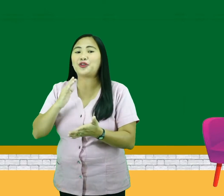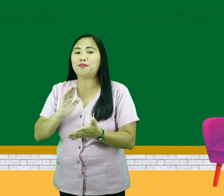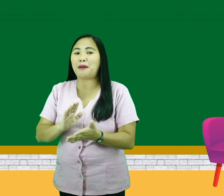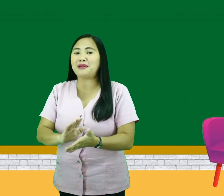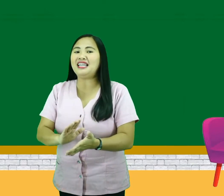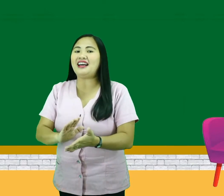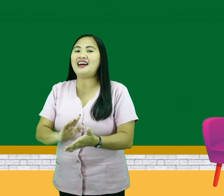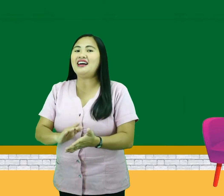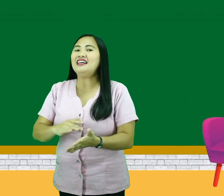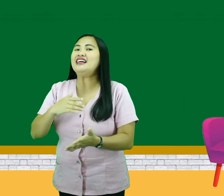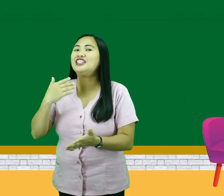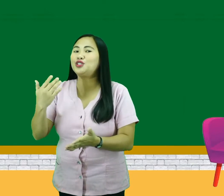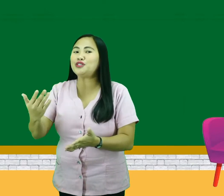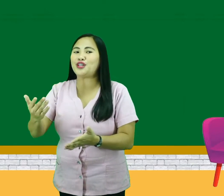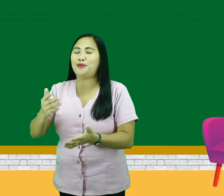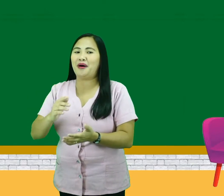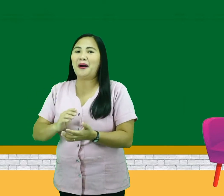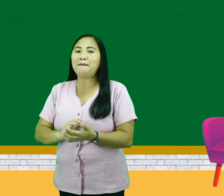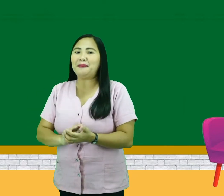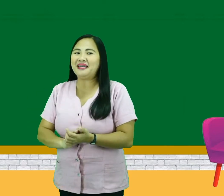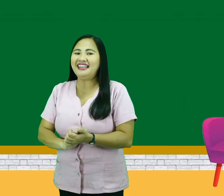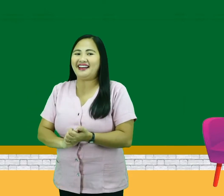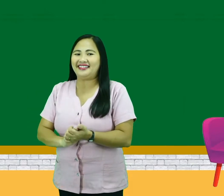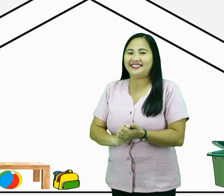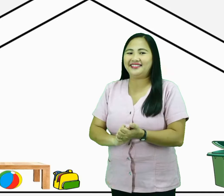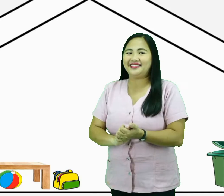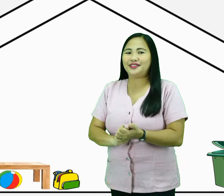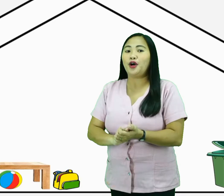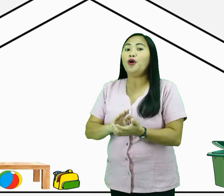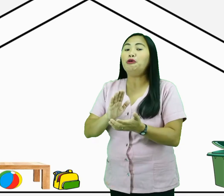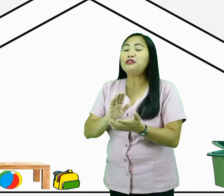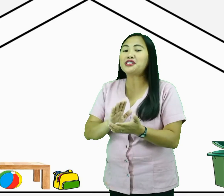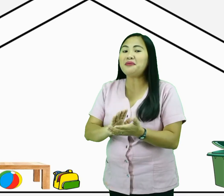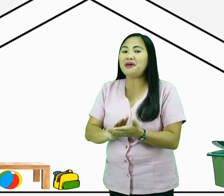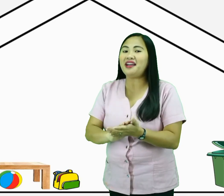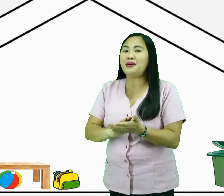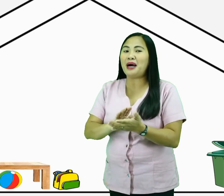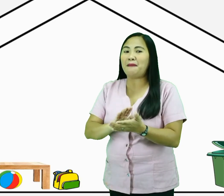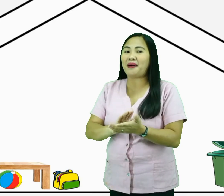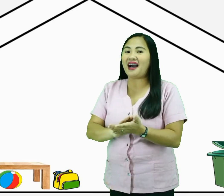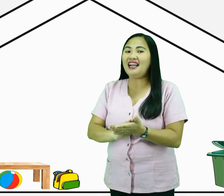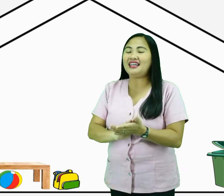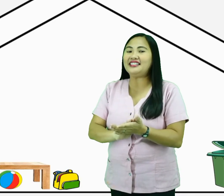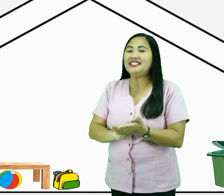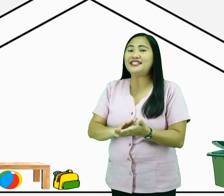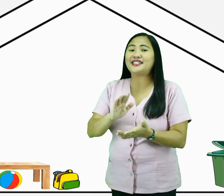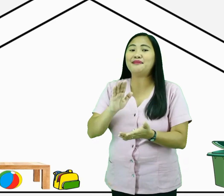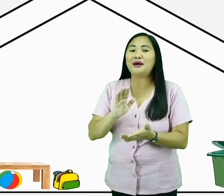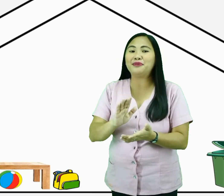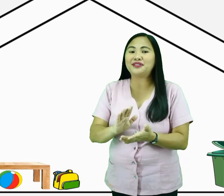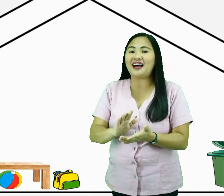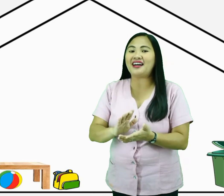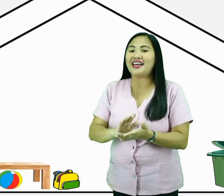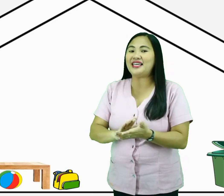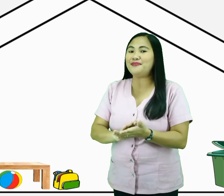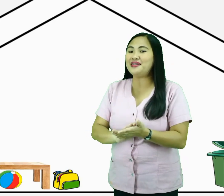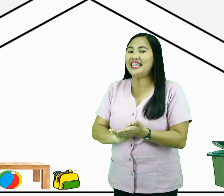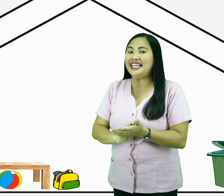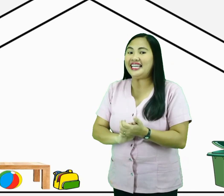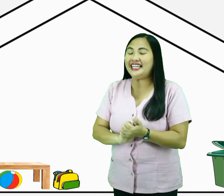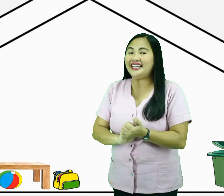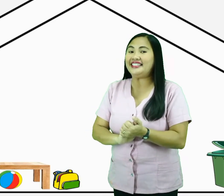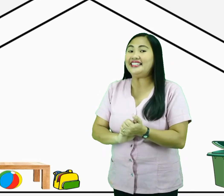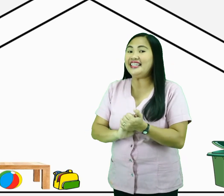sa atong pamilya ngadto sa ubang pamilya. Unsa man ang mga pangalan sa mga butang nga